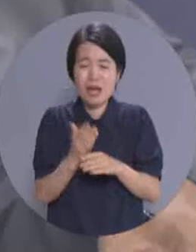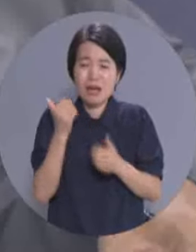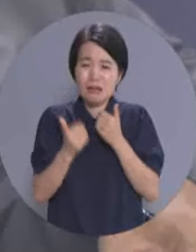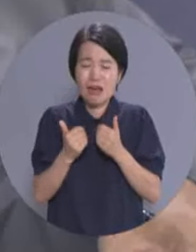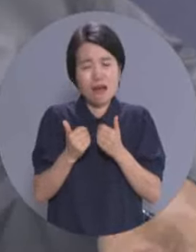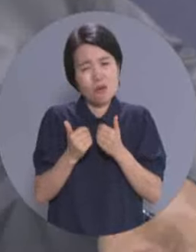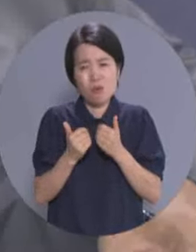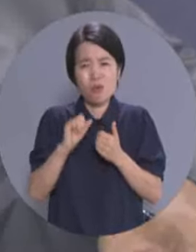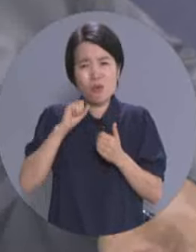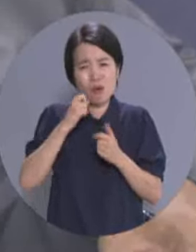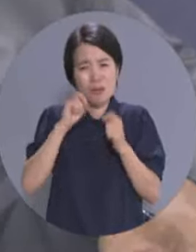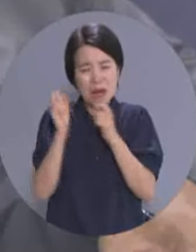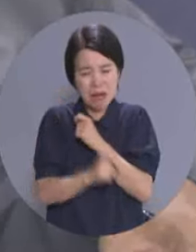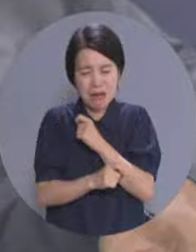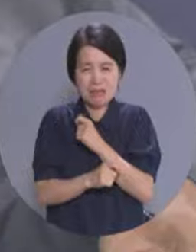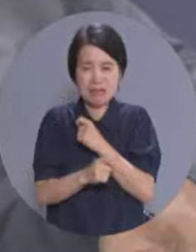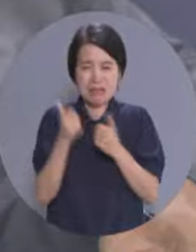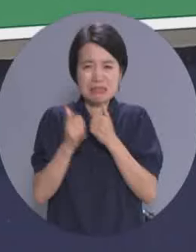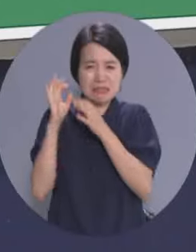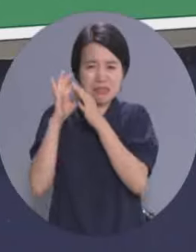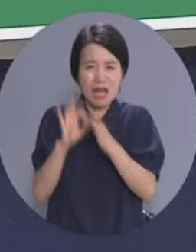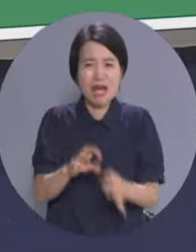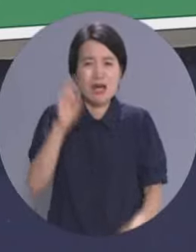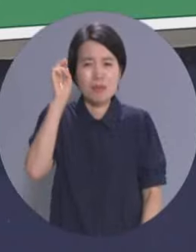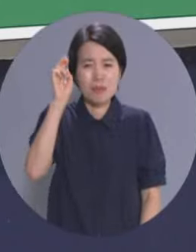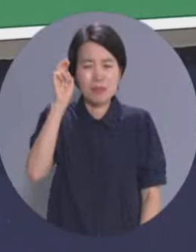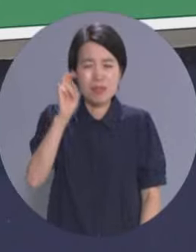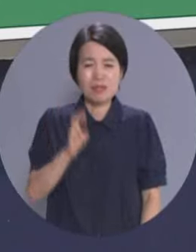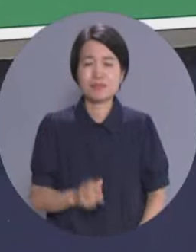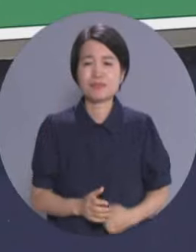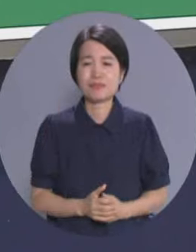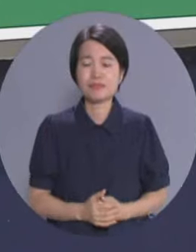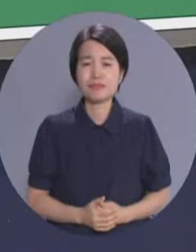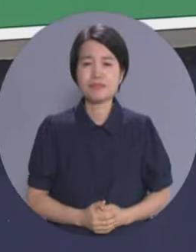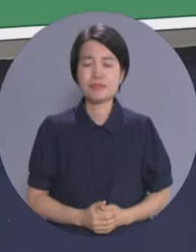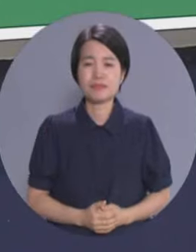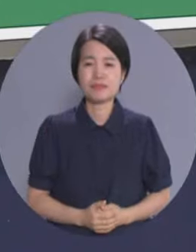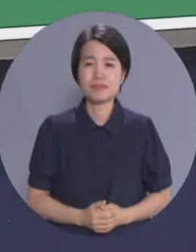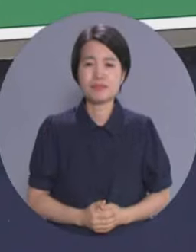연휴를 지나 더 길어질 전망입니다. MBC 뉴스 유민호입니다.